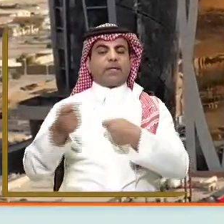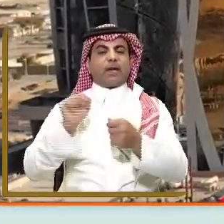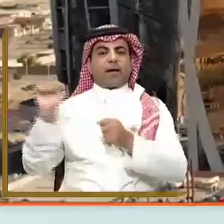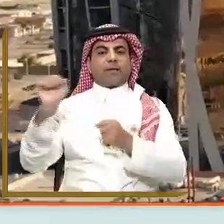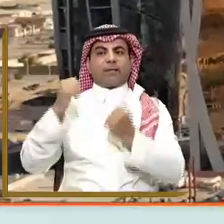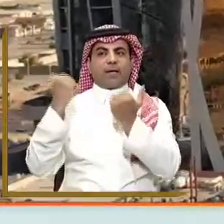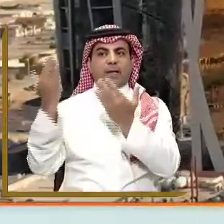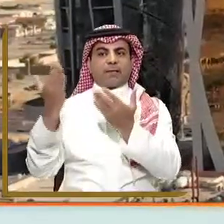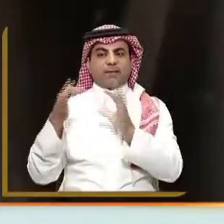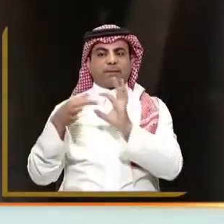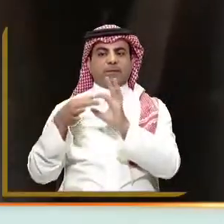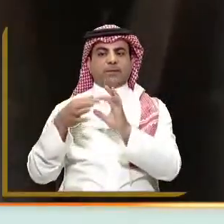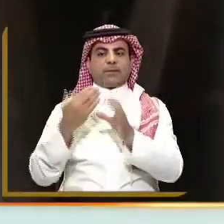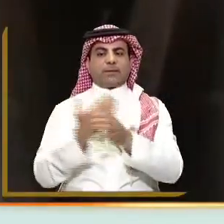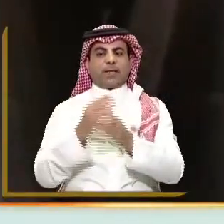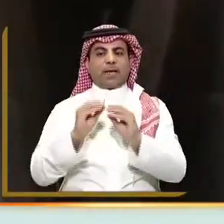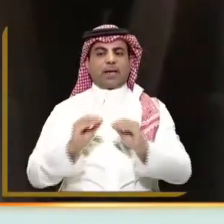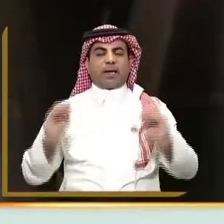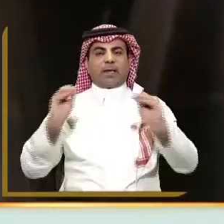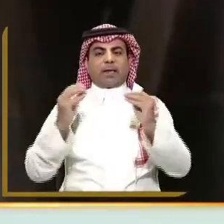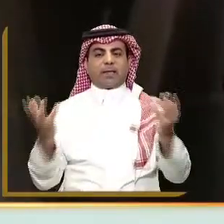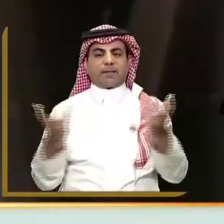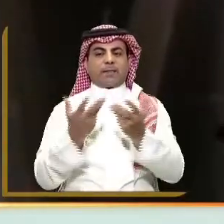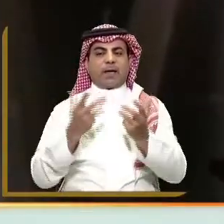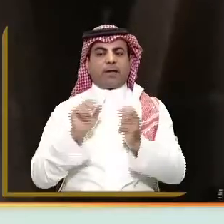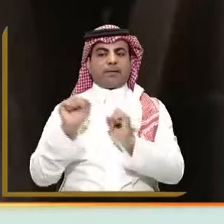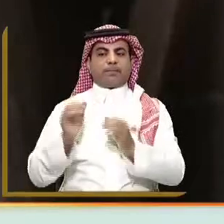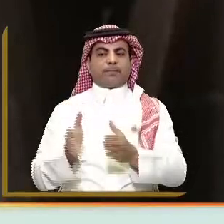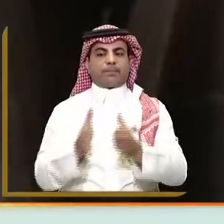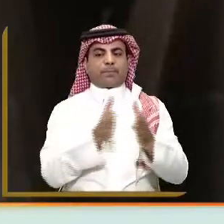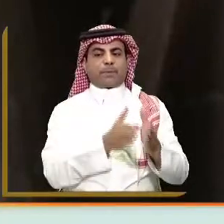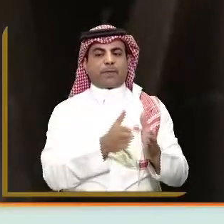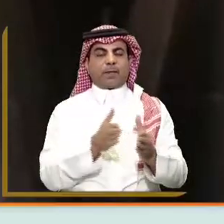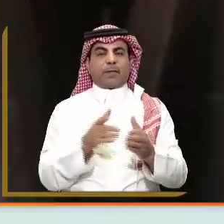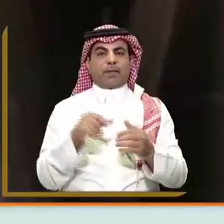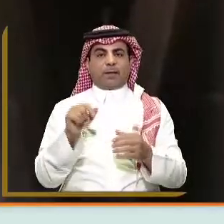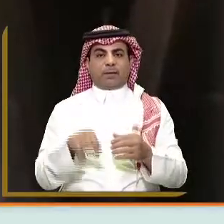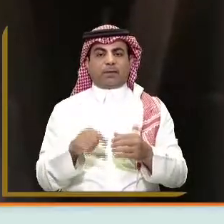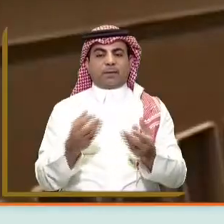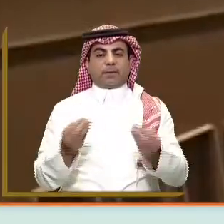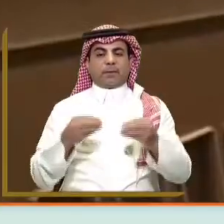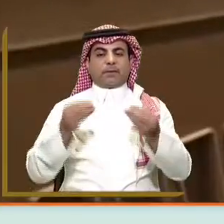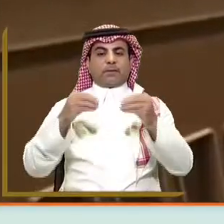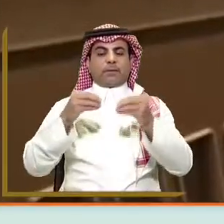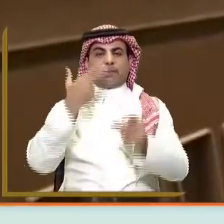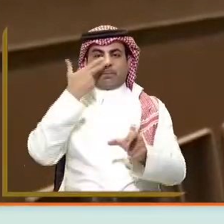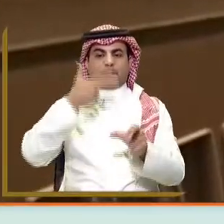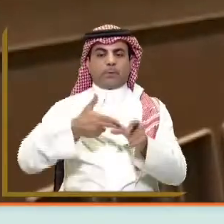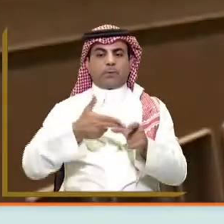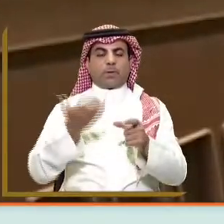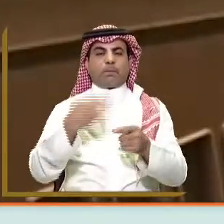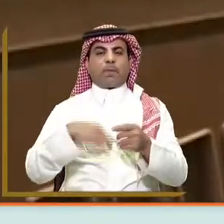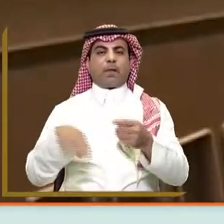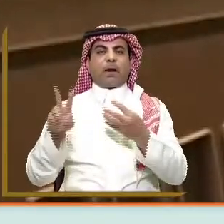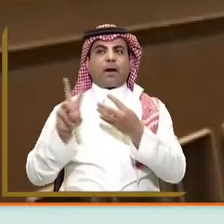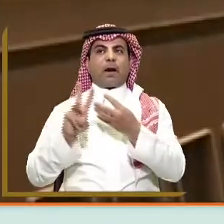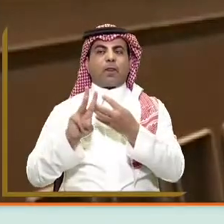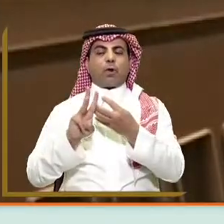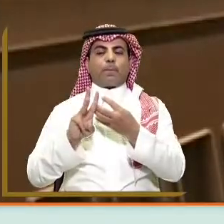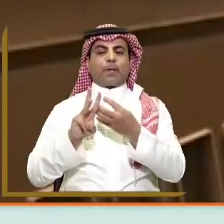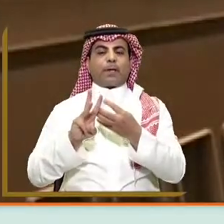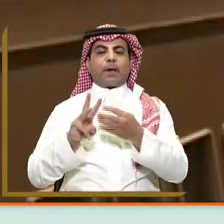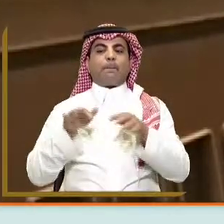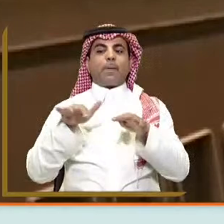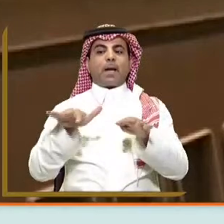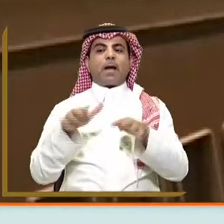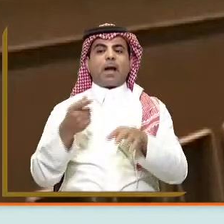التجارة الخارجية التي أصدرتها الهيئة العامة للإحصاء. كما أفادت النشرة عن ارتفاع الصادرات البترولية بأكثر من 43 مليار